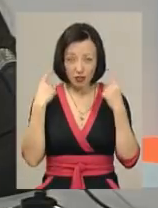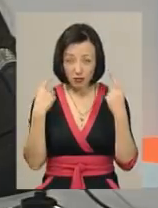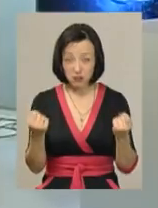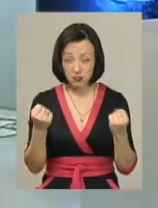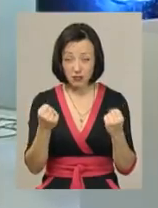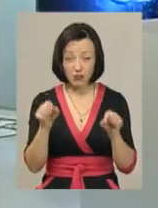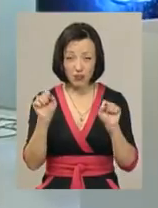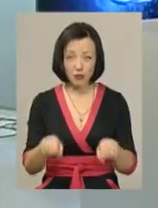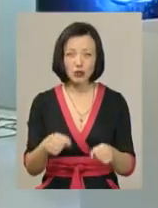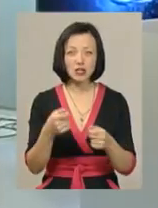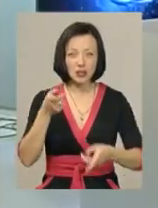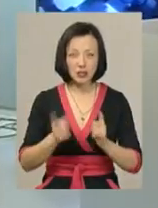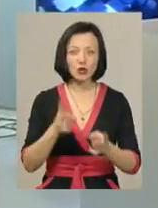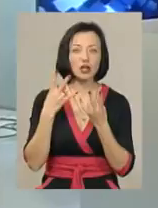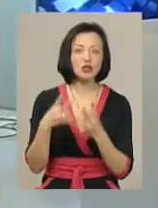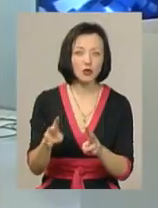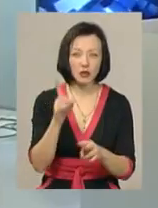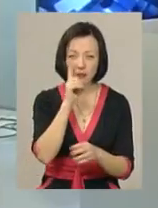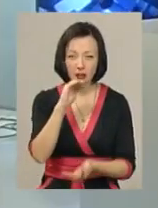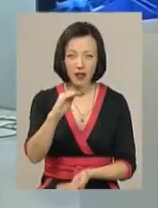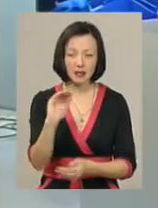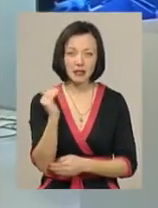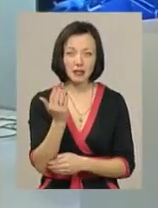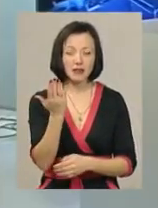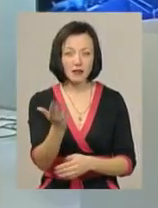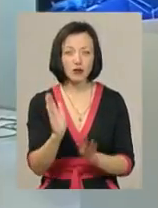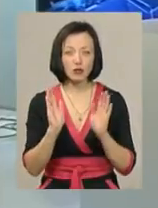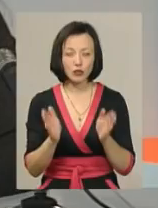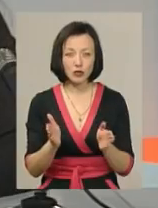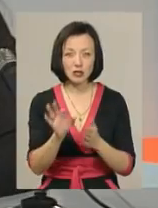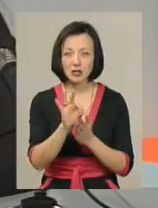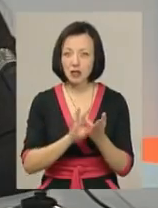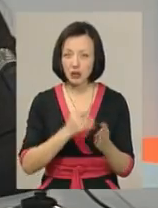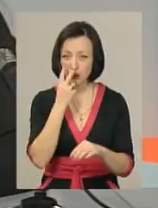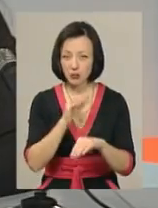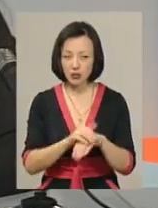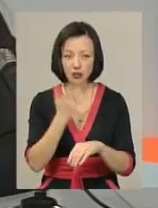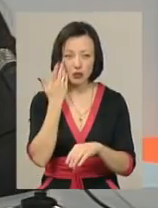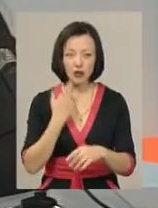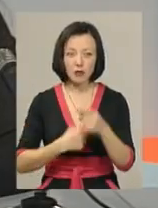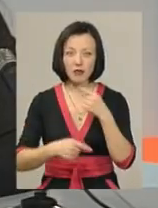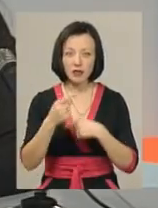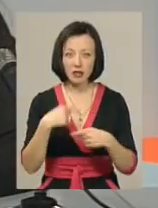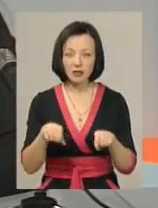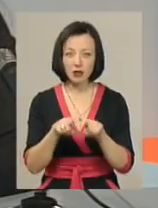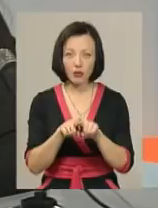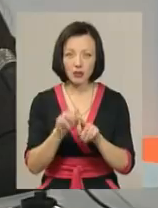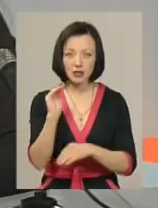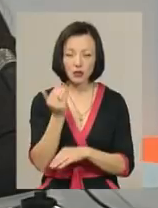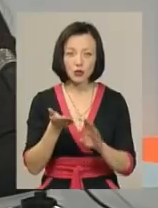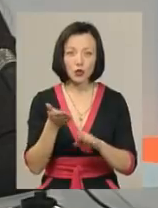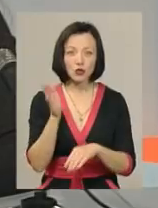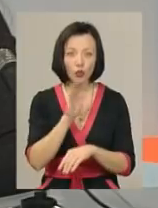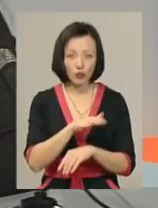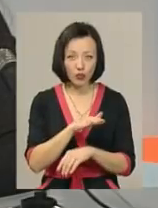шум він може лише дійсно нашкодити маленькій дитині І ви будете зразу ж помічати коли ви повертаєтеся з такою дитиною